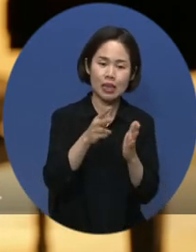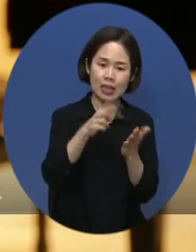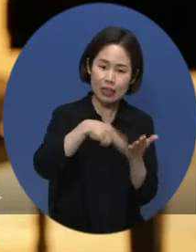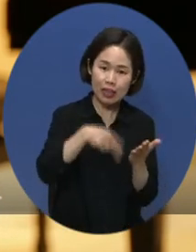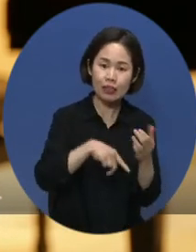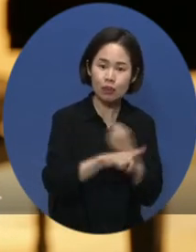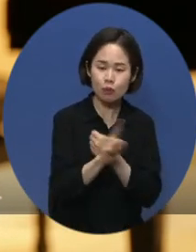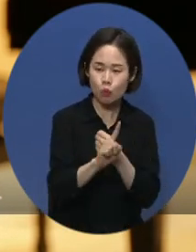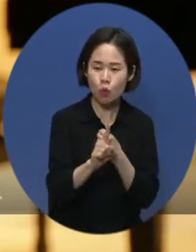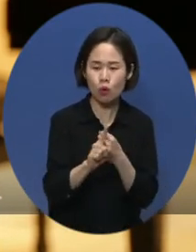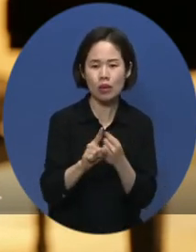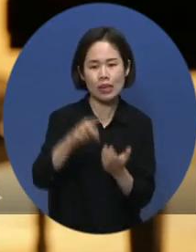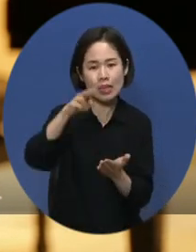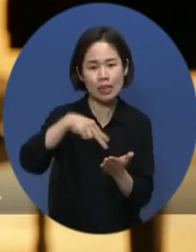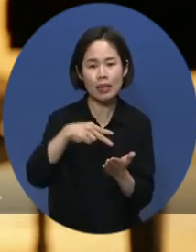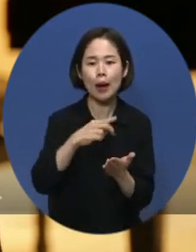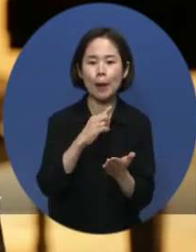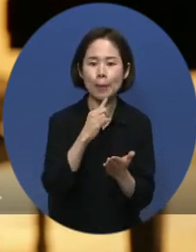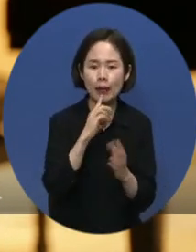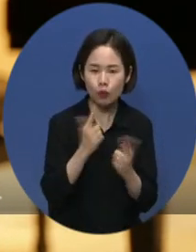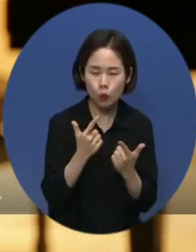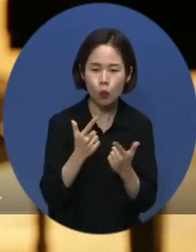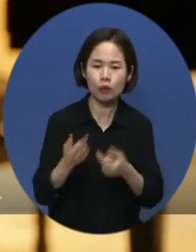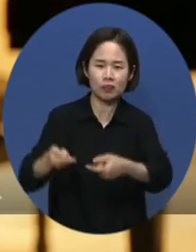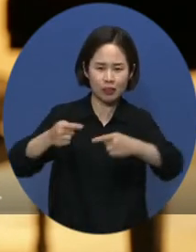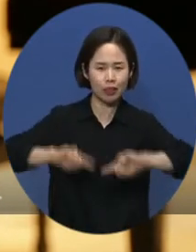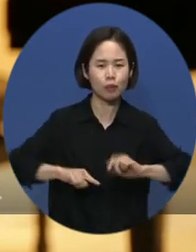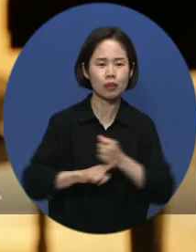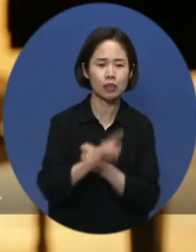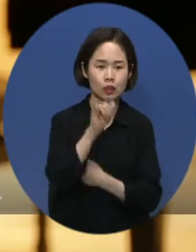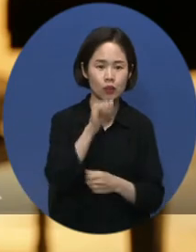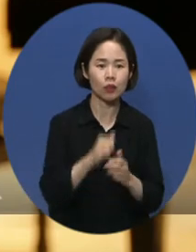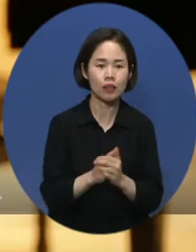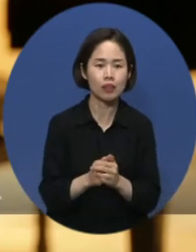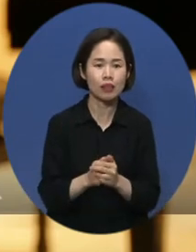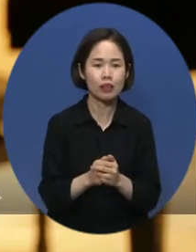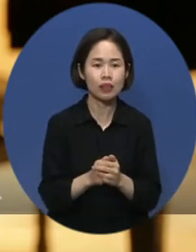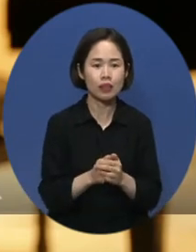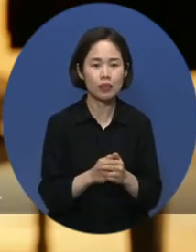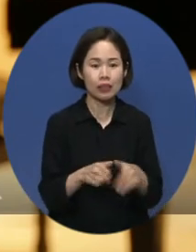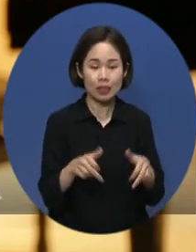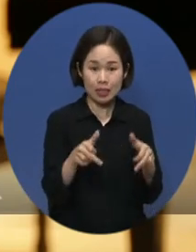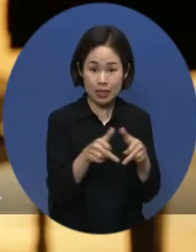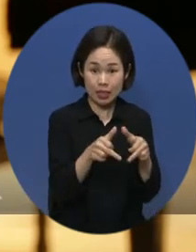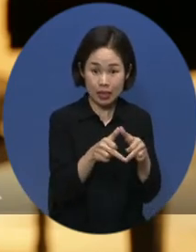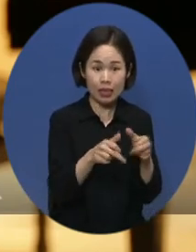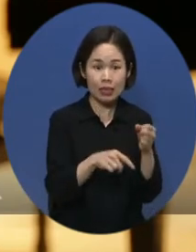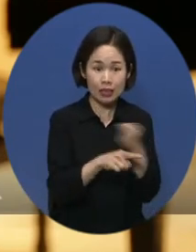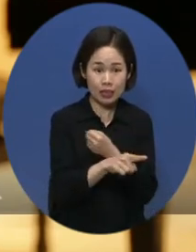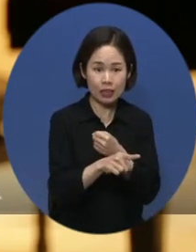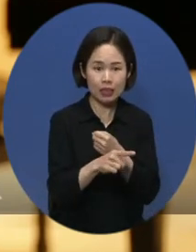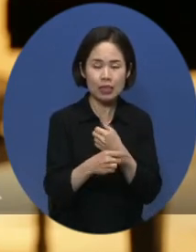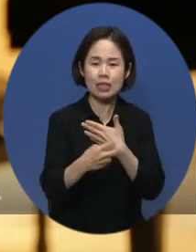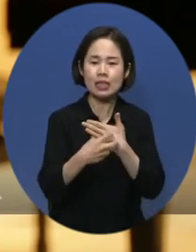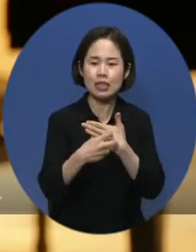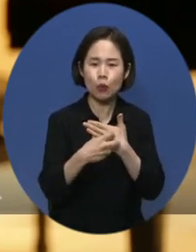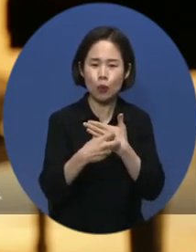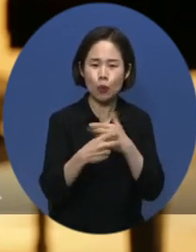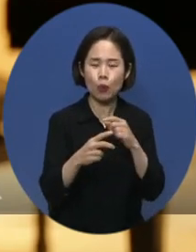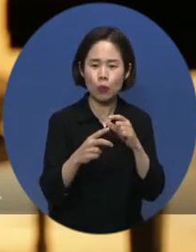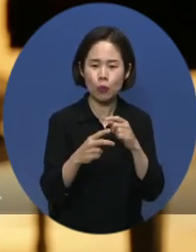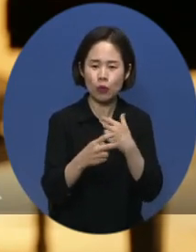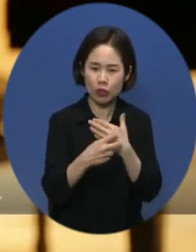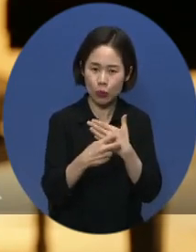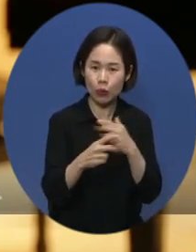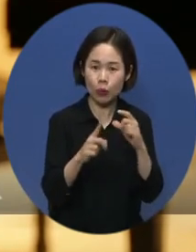이제 장애인 개념이 그 의료적인 모델에서 사회적 모델로 이렇게 전환이 되면서 이 읽기 쉬운